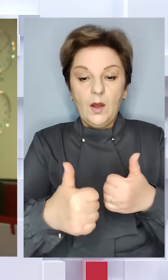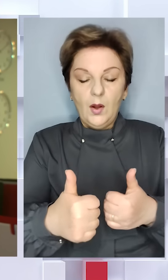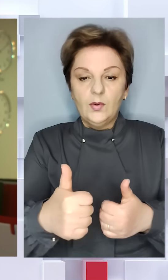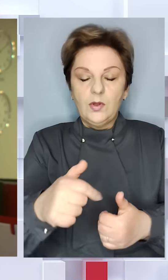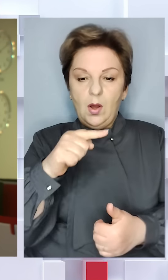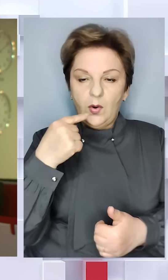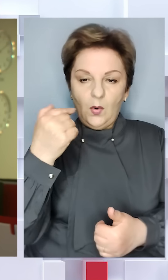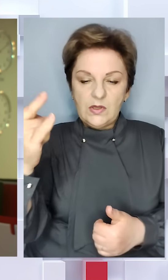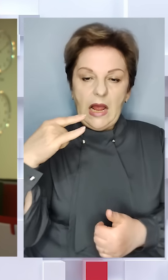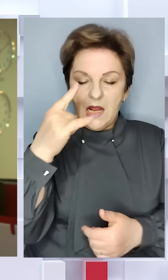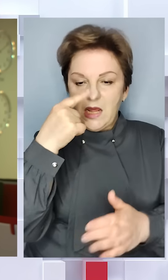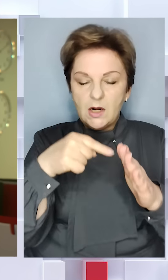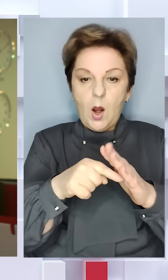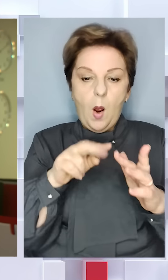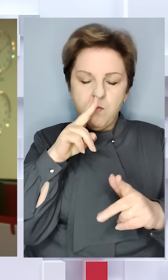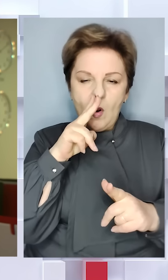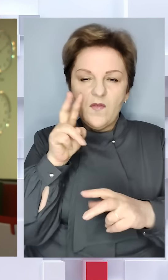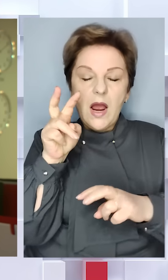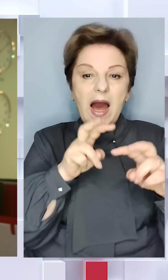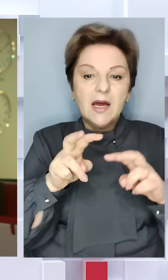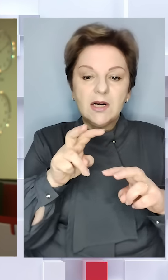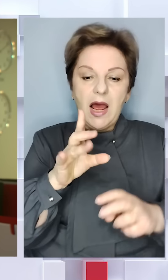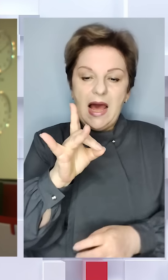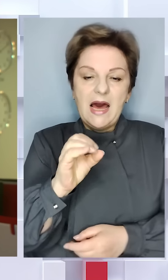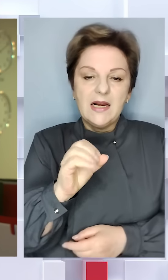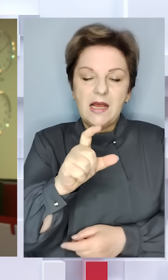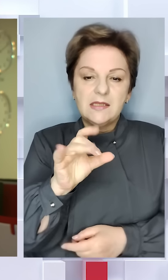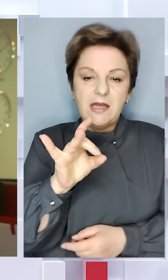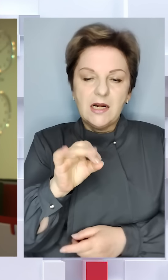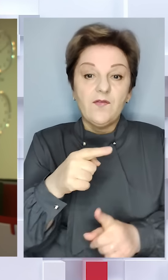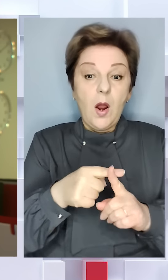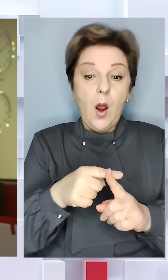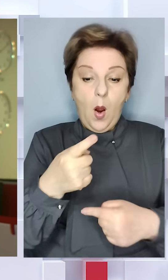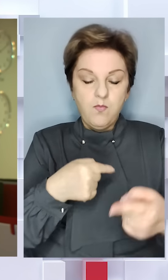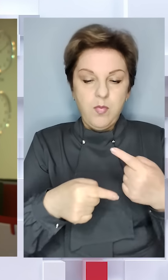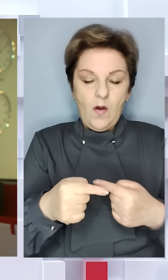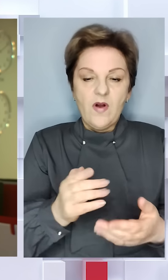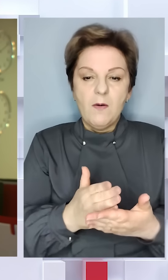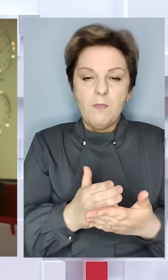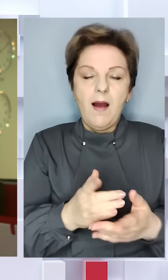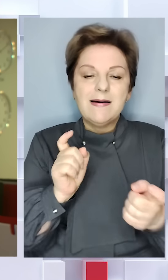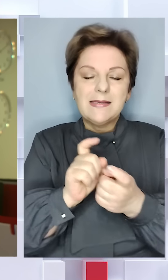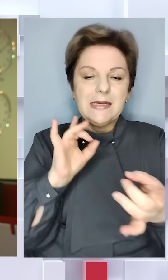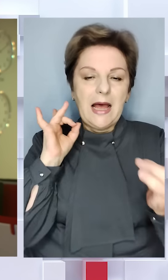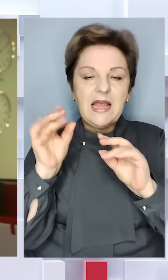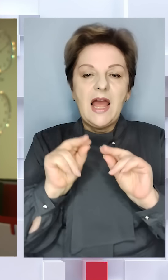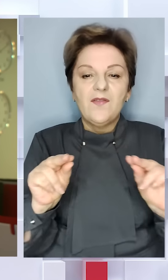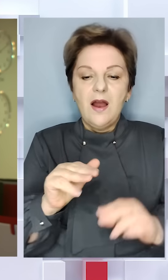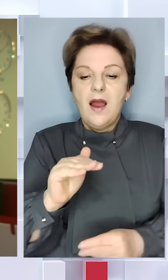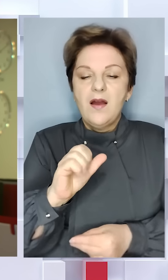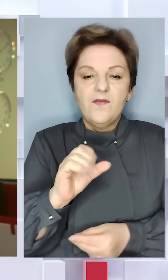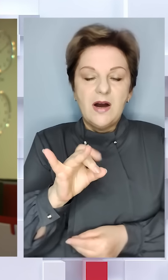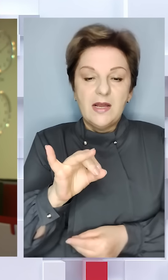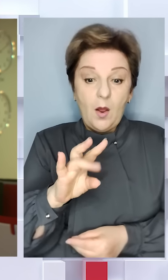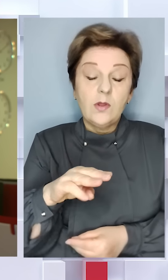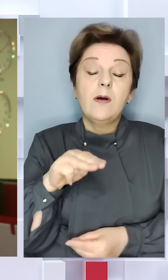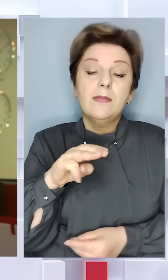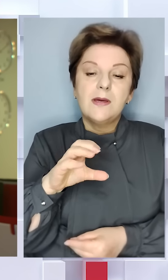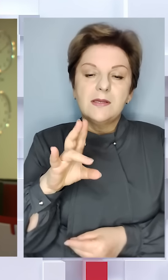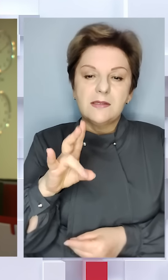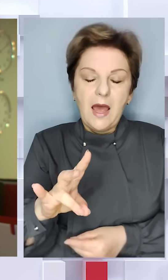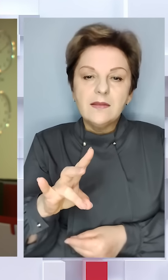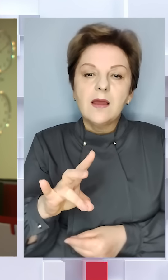Конкуренти російського літака-розвідника, помилковий розшук у «Резерв Плюс» та поновлення на посаді скандальної викладачки «Фаріон». Це ТСН,